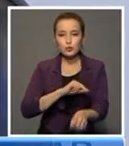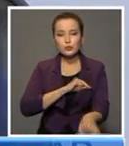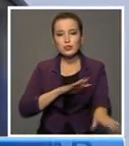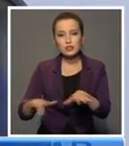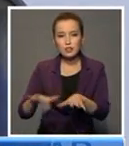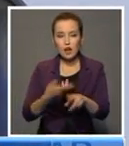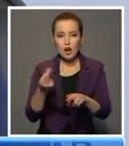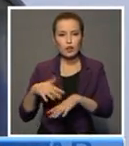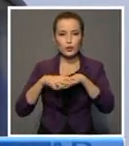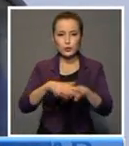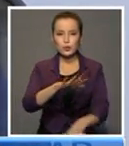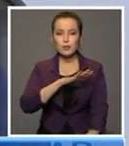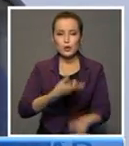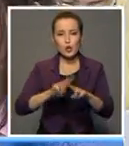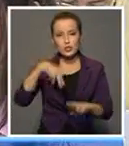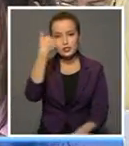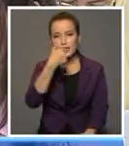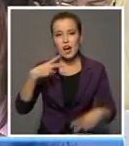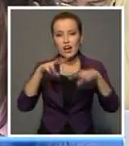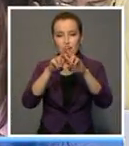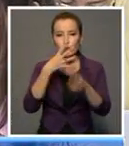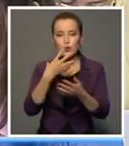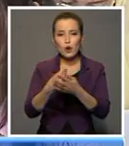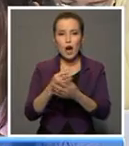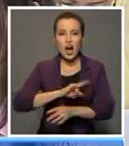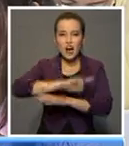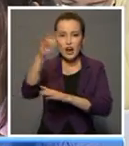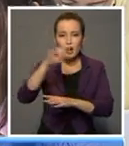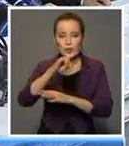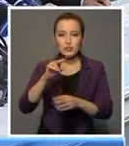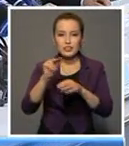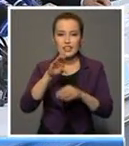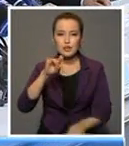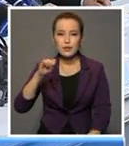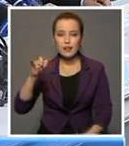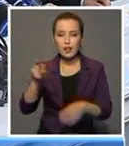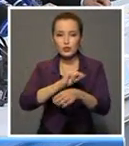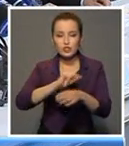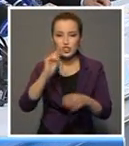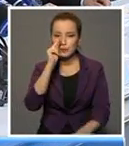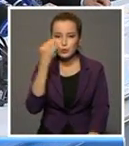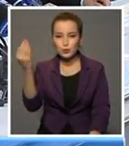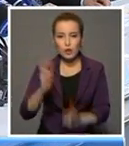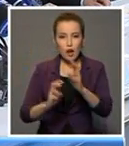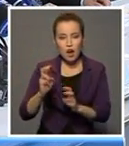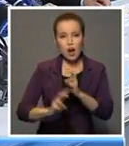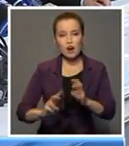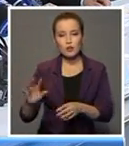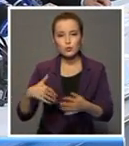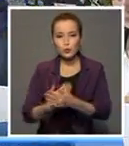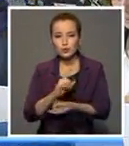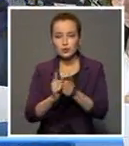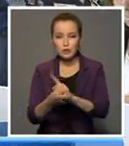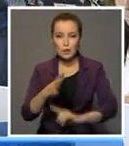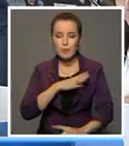да қаржы бөлді. Ал биыл Астана халықаралық әуежайының жолаушылар терминалын жөндеуге, Шымкент мұнай зауытын жаңғыртуға және тамақ